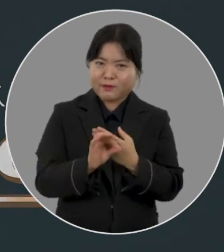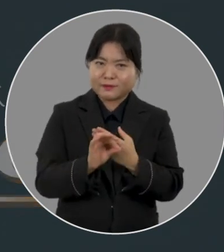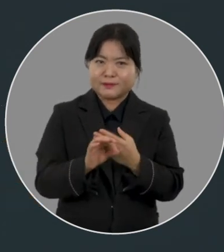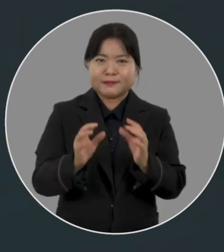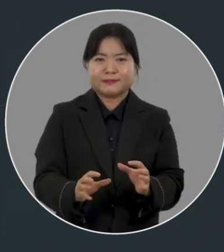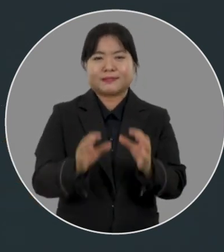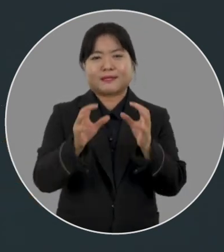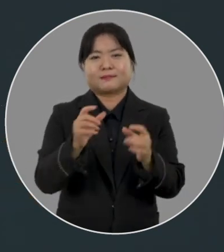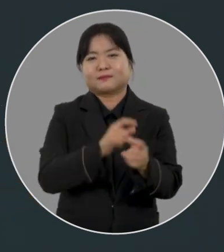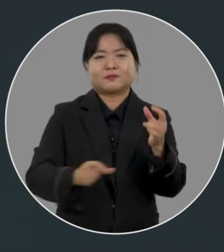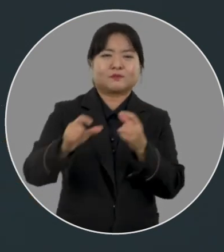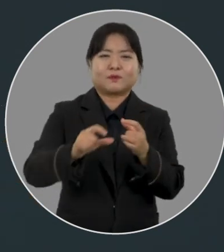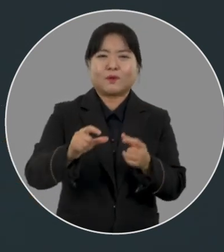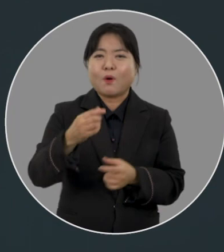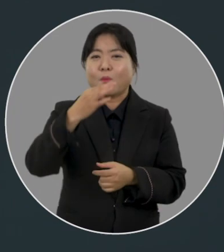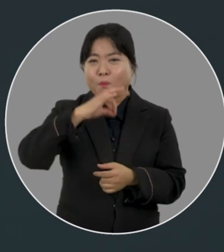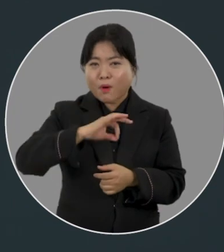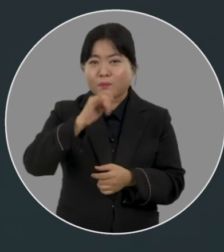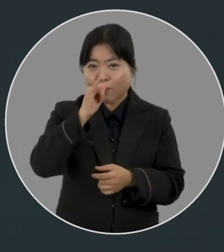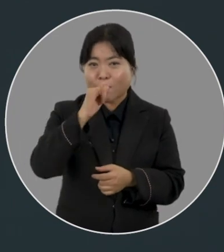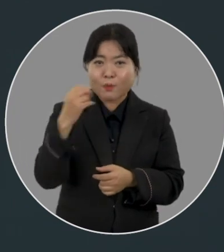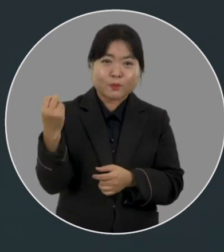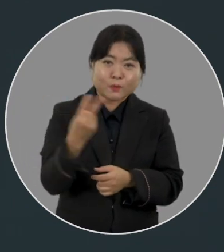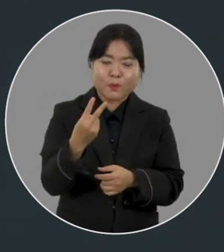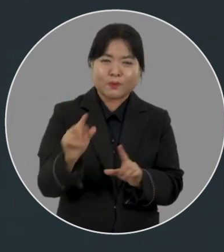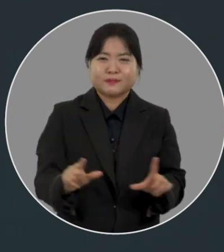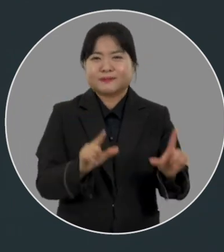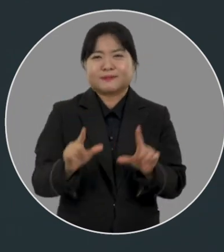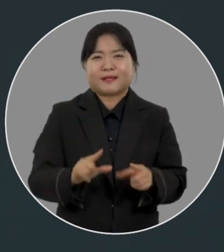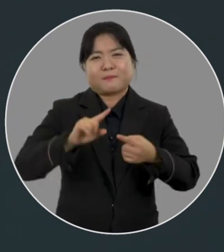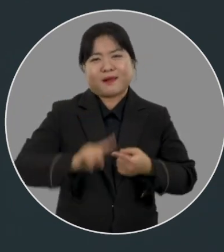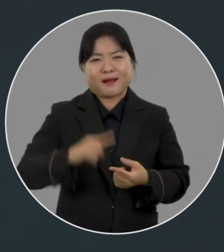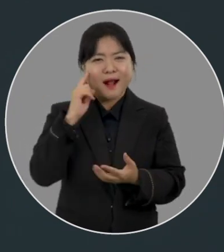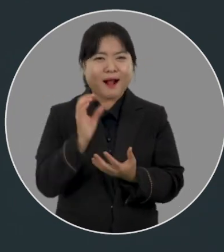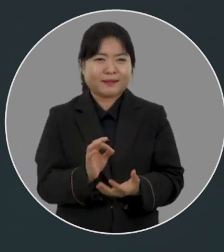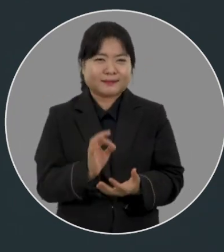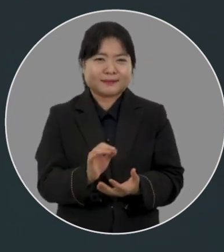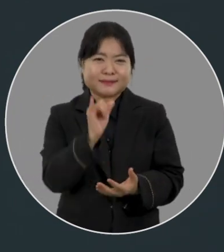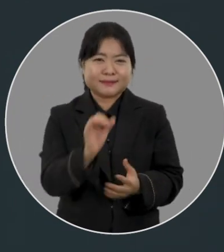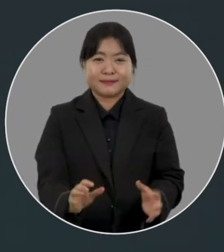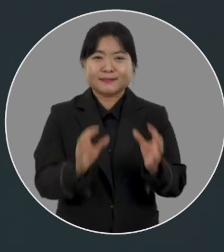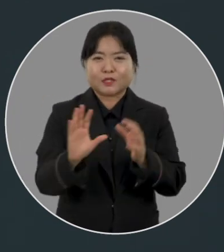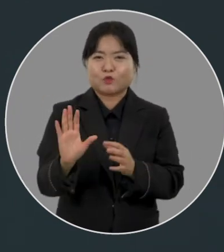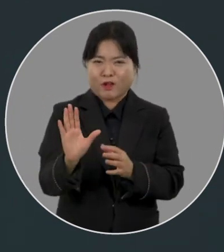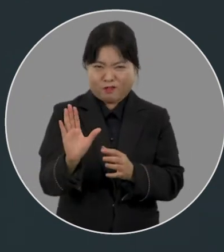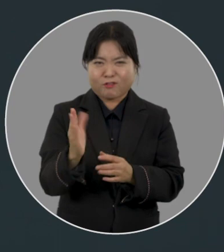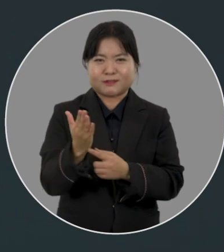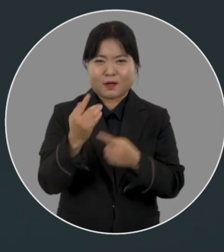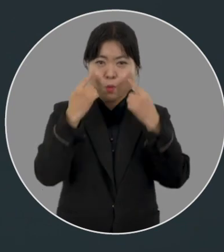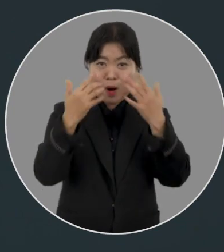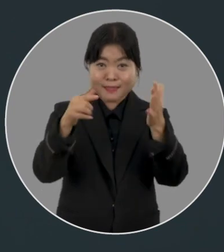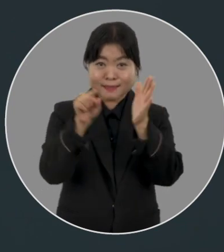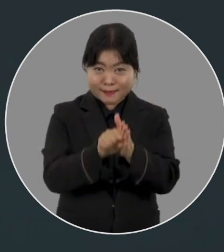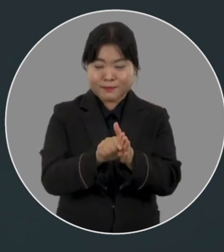한다면 세상은 훨씬 보람있고 또 살만한 가치가 있는 세상이 될 것이라고